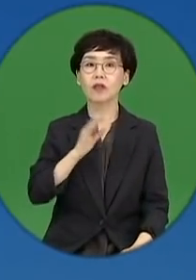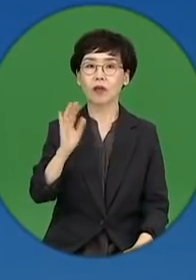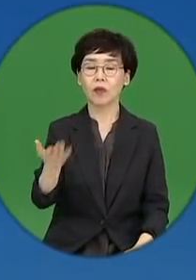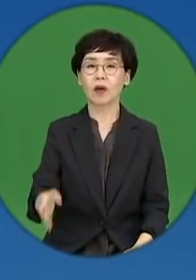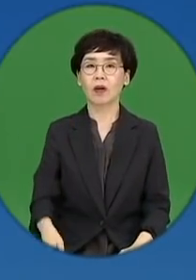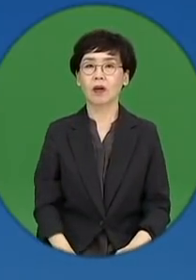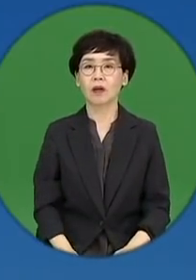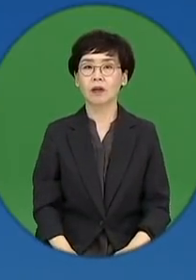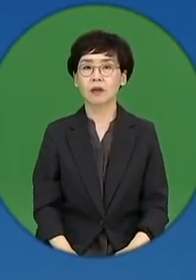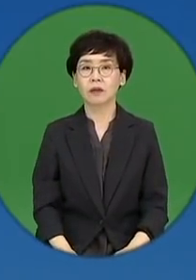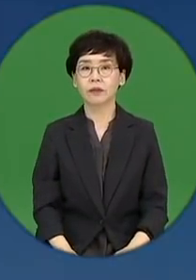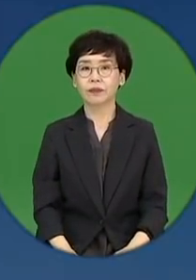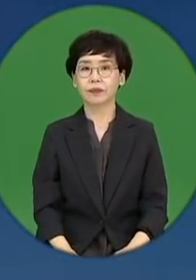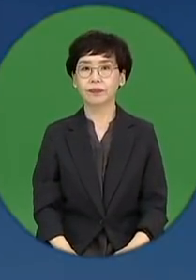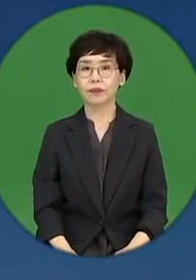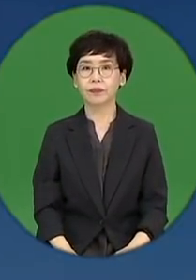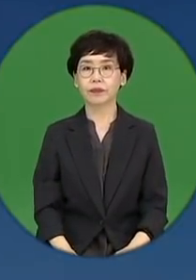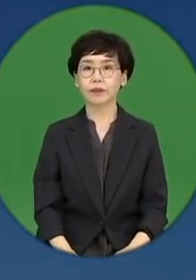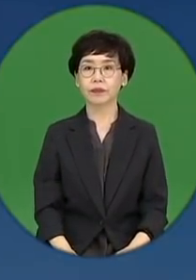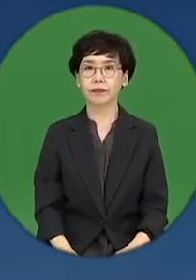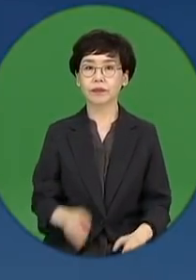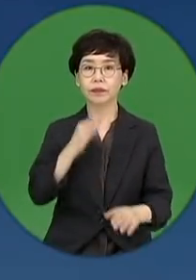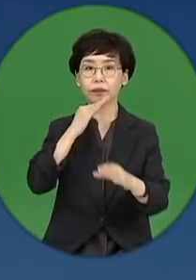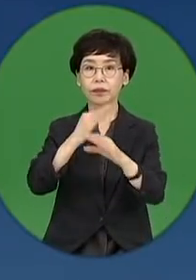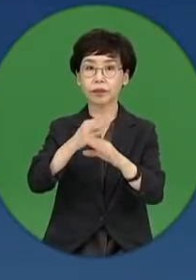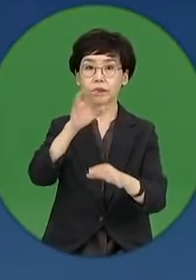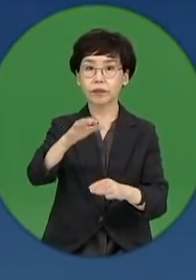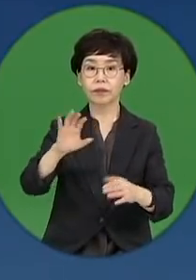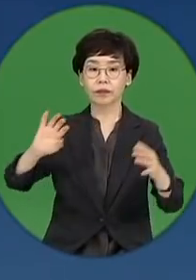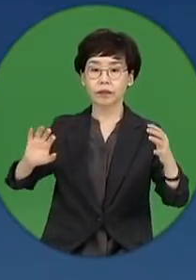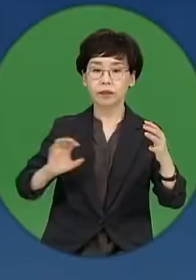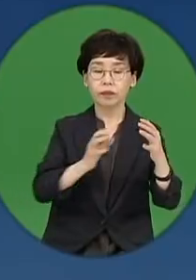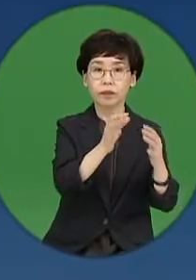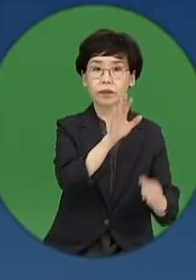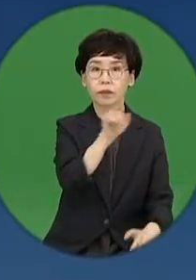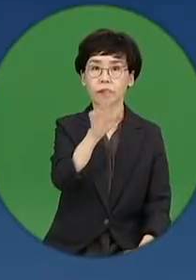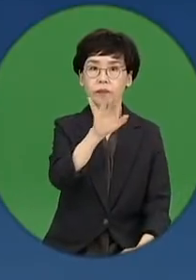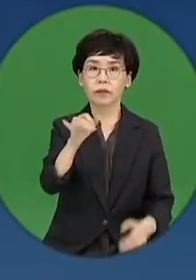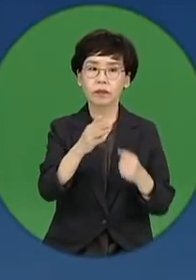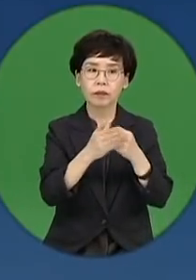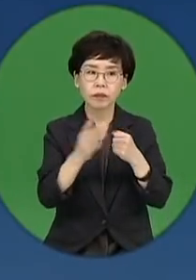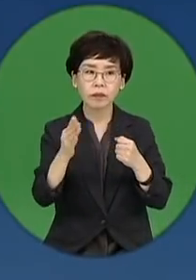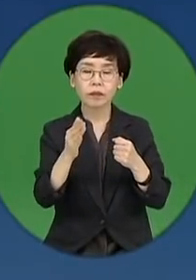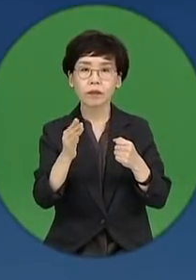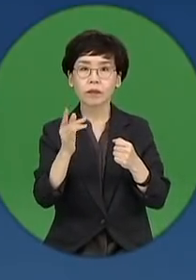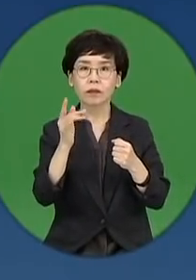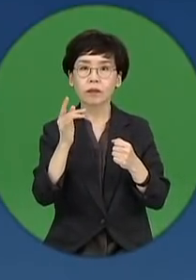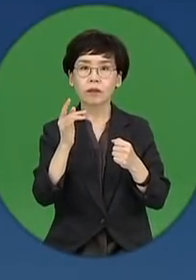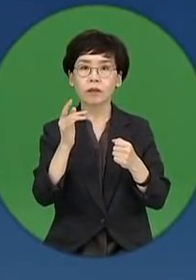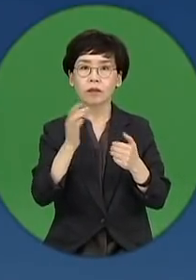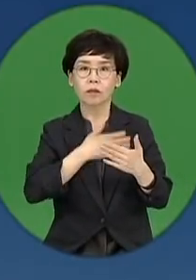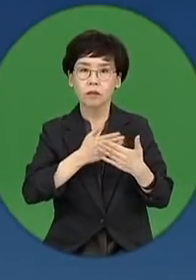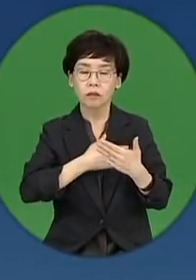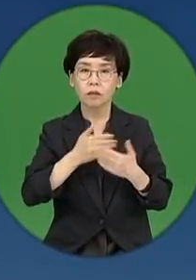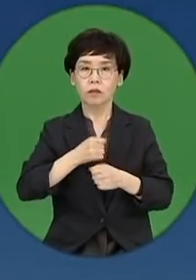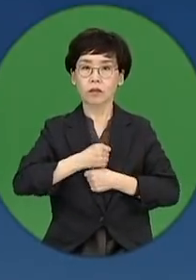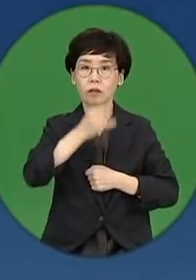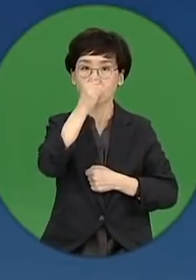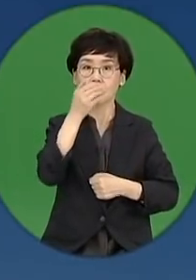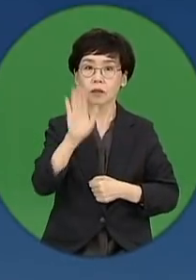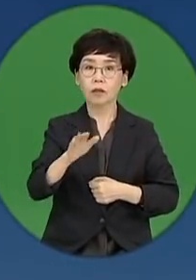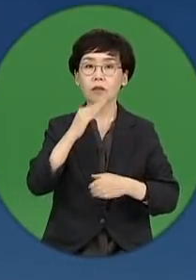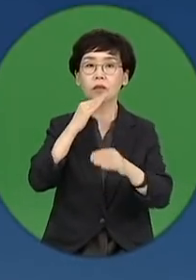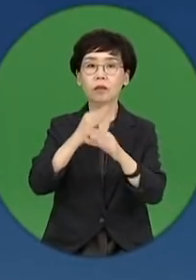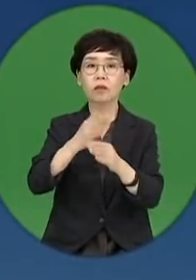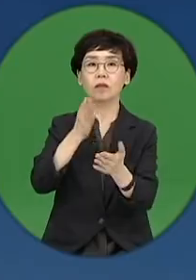상황입니다. 예, 그러면 북한도 태풍 바비의 북상 소식에 잔뜩 긴장하고 있는데요. 북한의 매체들은 태풍